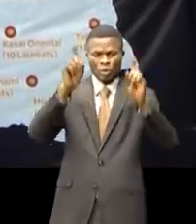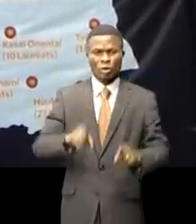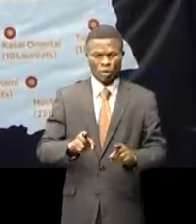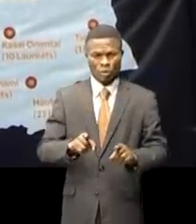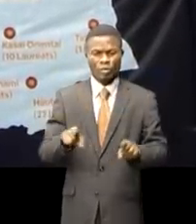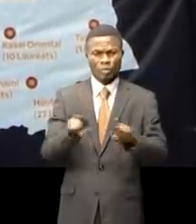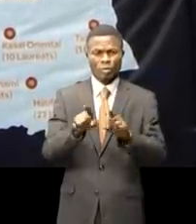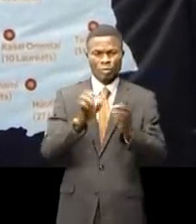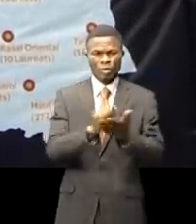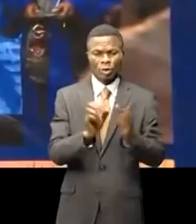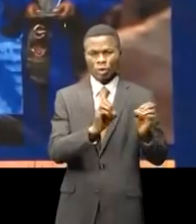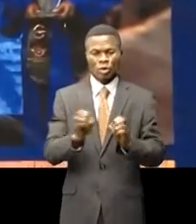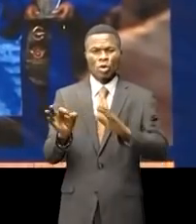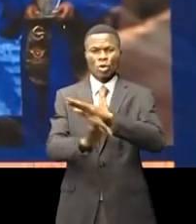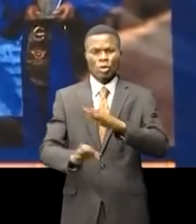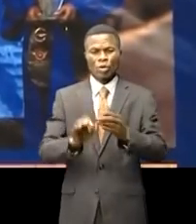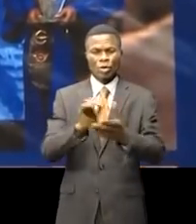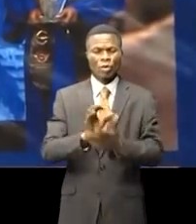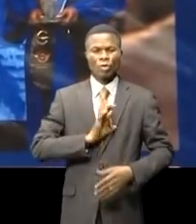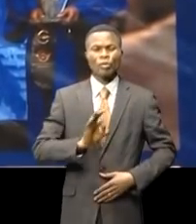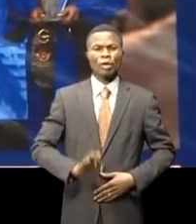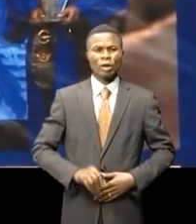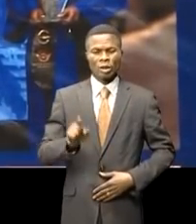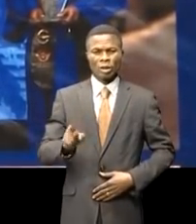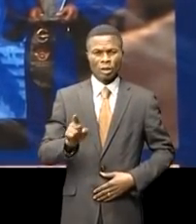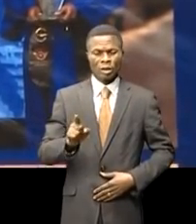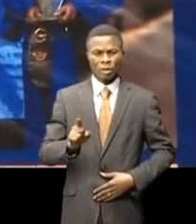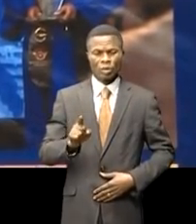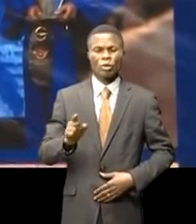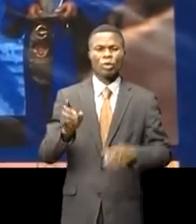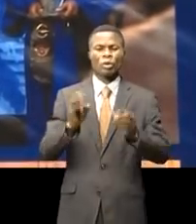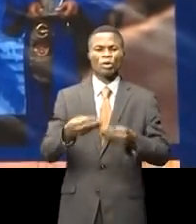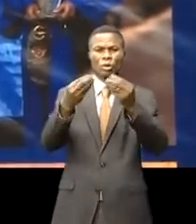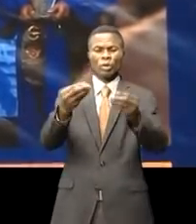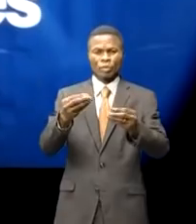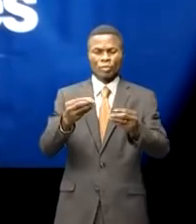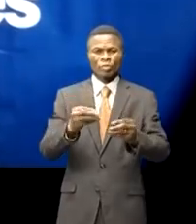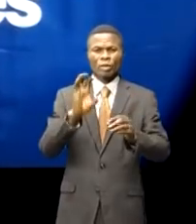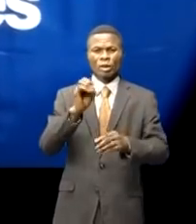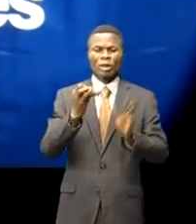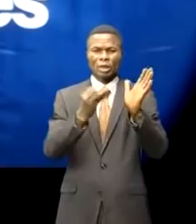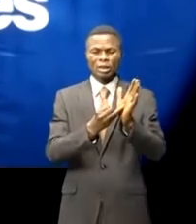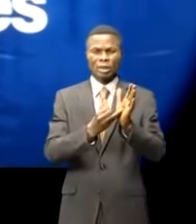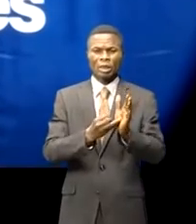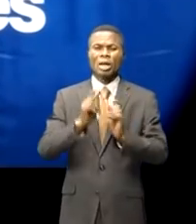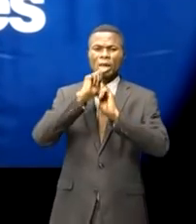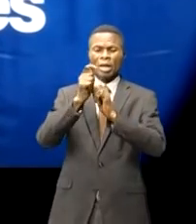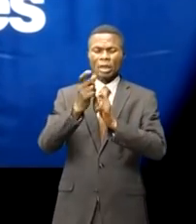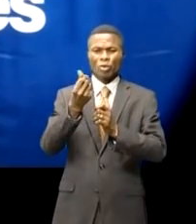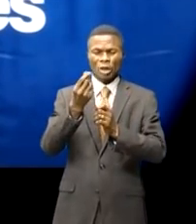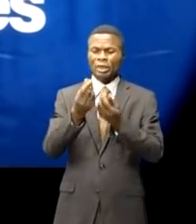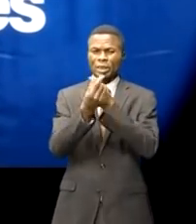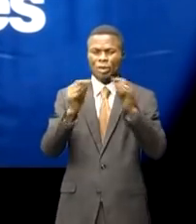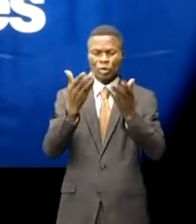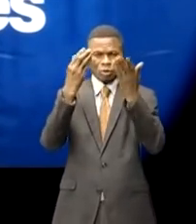qu'organise la fondation des lignes à kérou tshisekedi qui vient d'octroyer 57 bourses d'études aux meilleurs lauréats de les